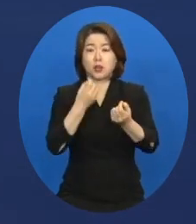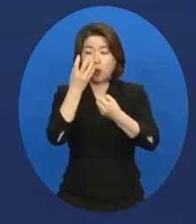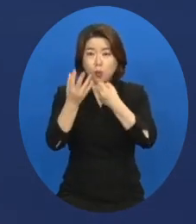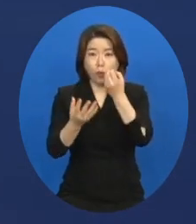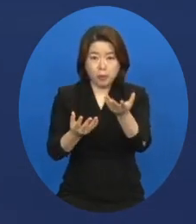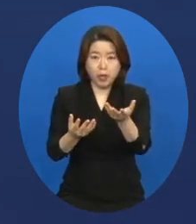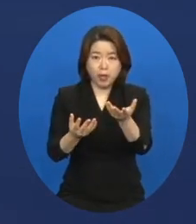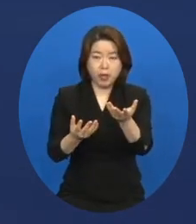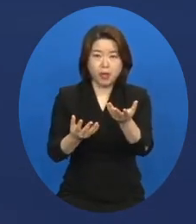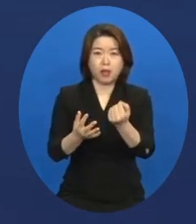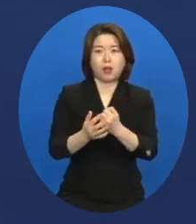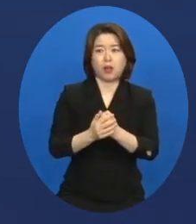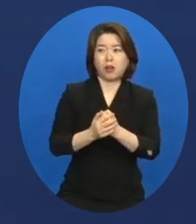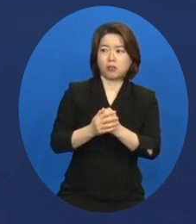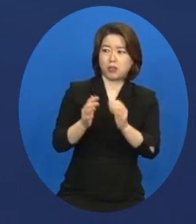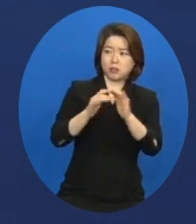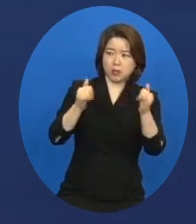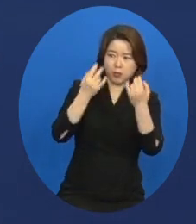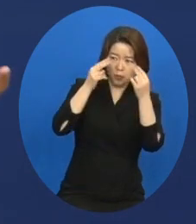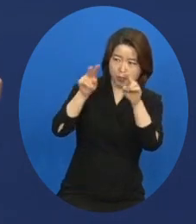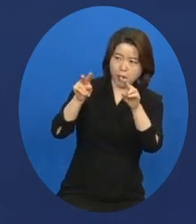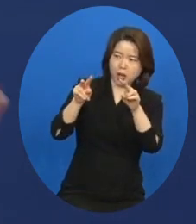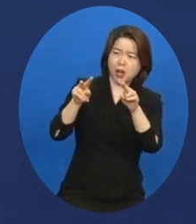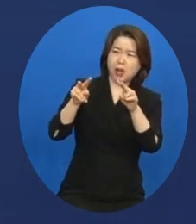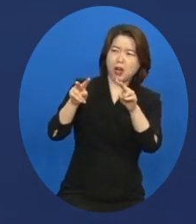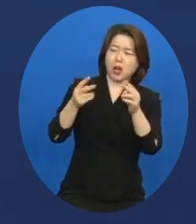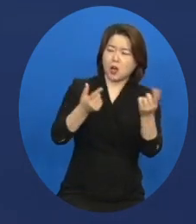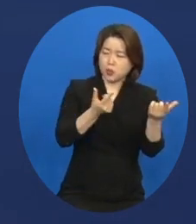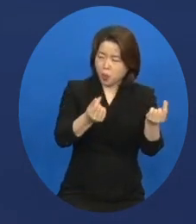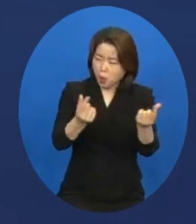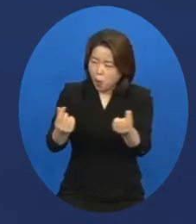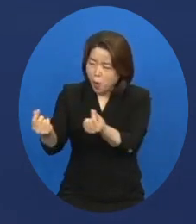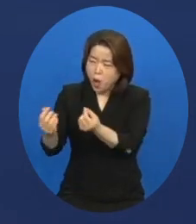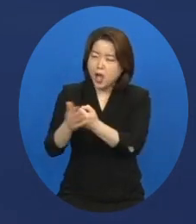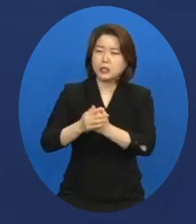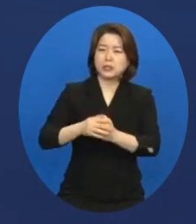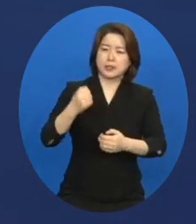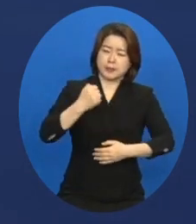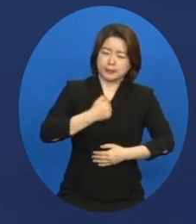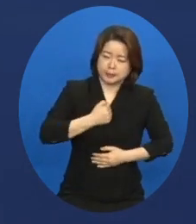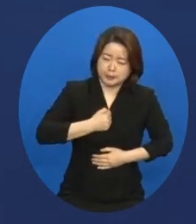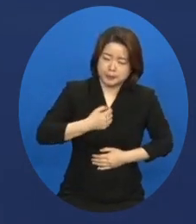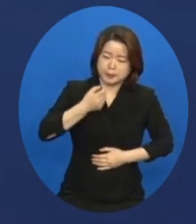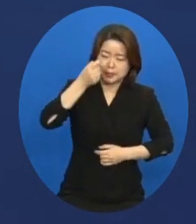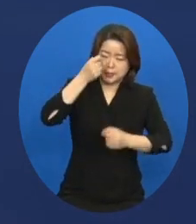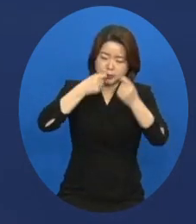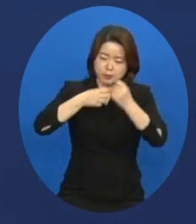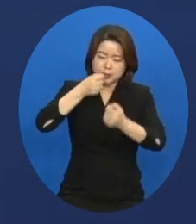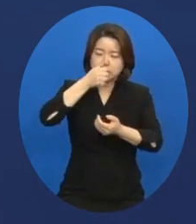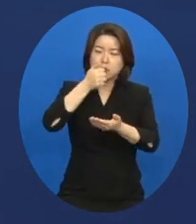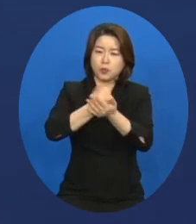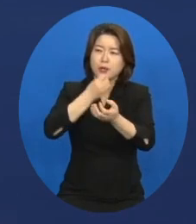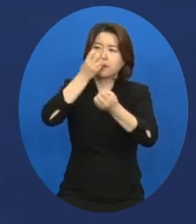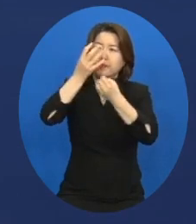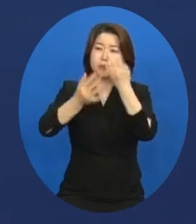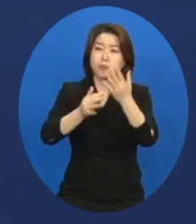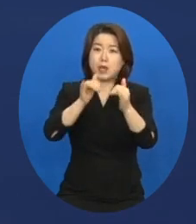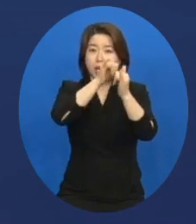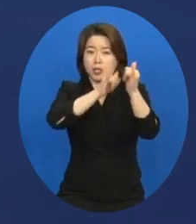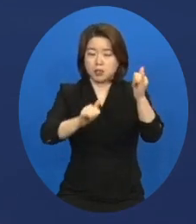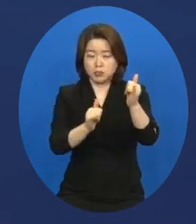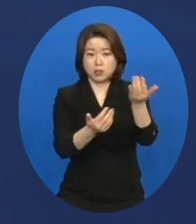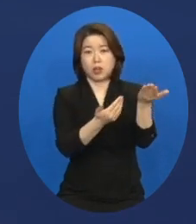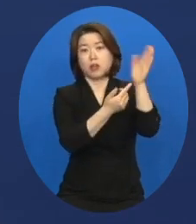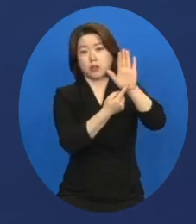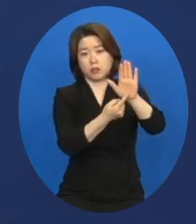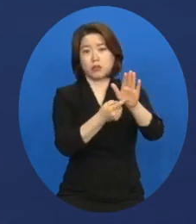했는데 사람들이 다 애통해하면서 자기들의 죄를 자백하는 역사가 일어났다. 그런 기록이